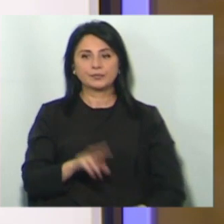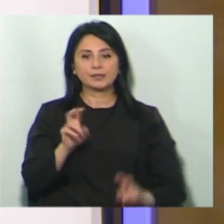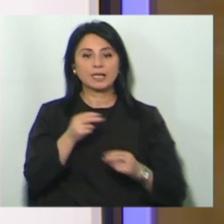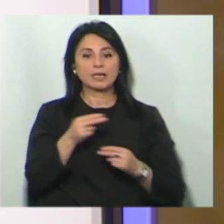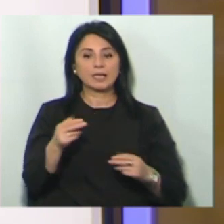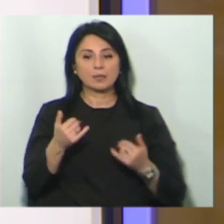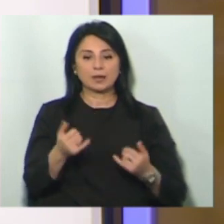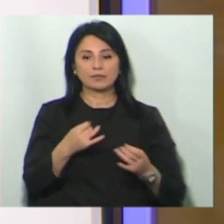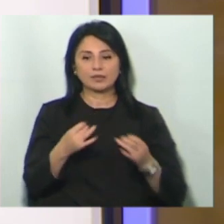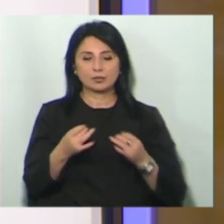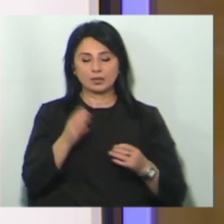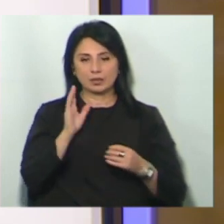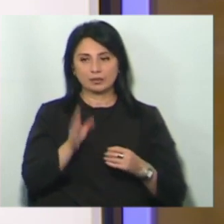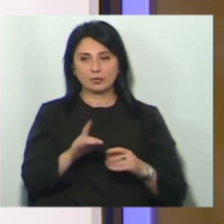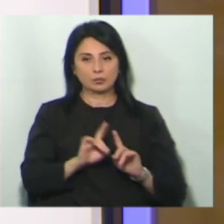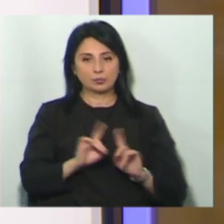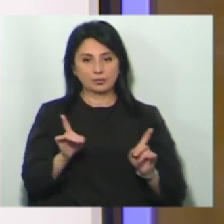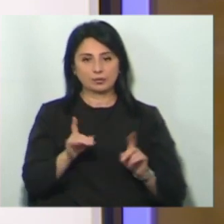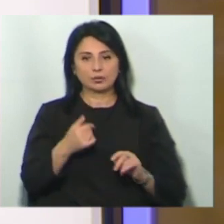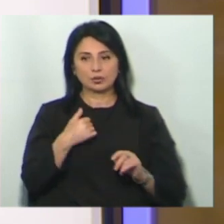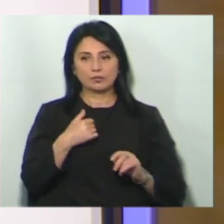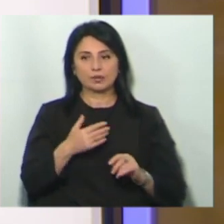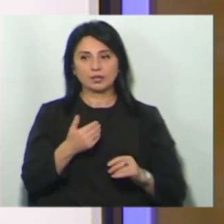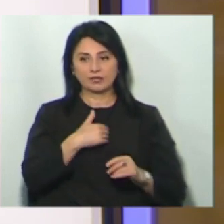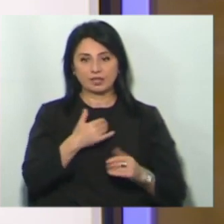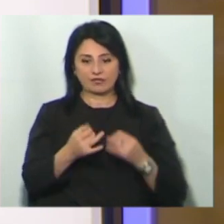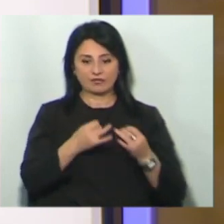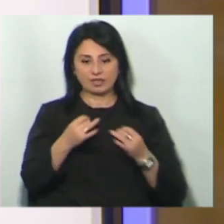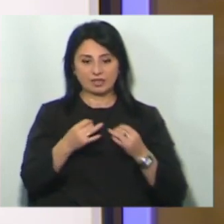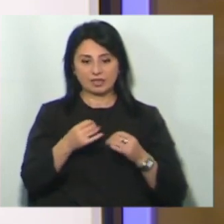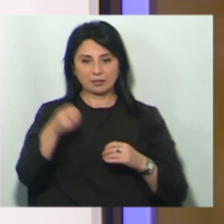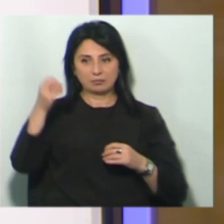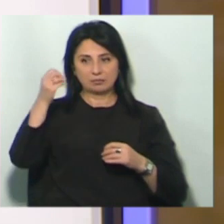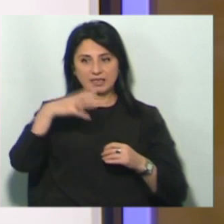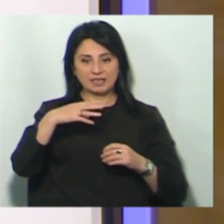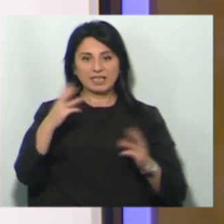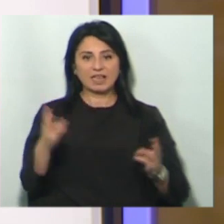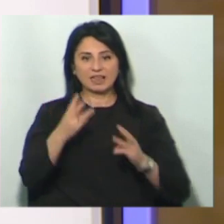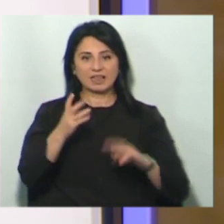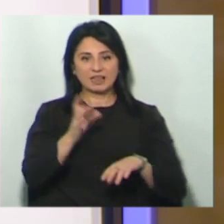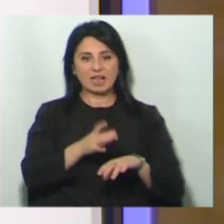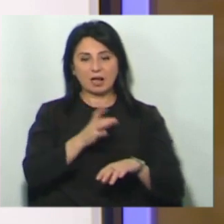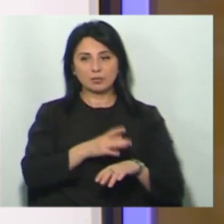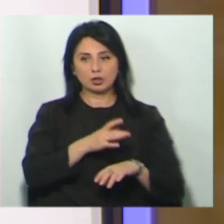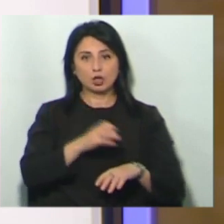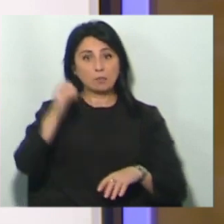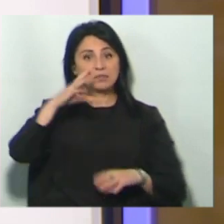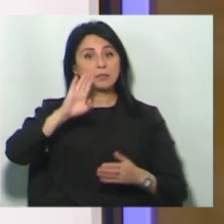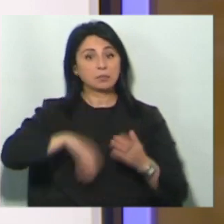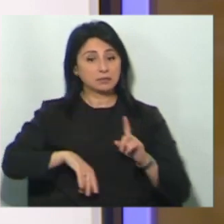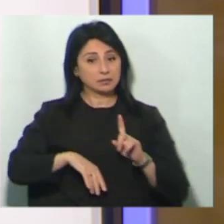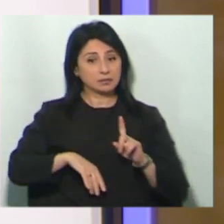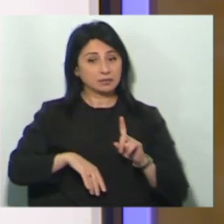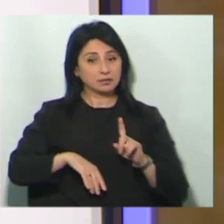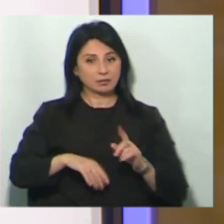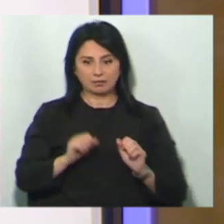თემა, რომელზედაც ჩვენ ვისაუბრებთ, იქნება უჩვეულო. Ჩვენ გვინდა დღეს ვისაუბროთ მზისგან დამწრობაზე, მზის გარეშე.